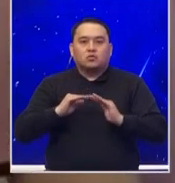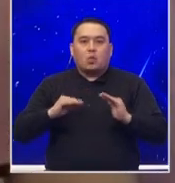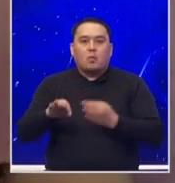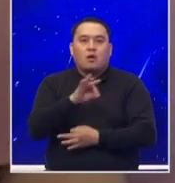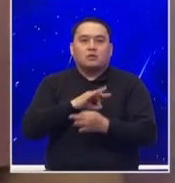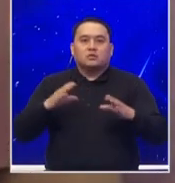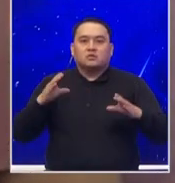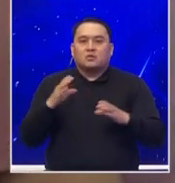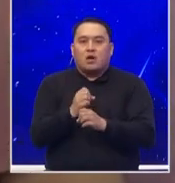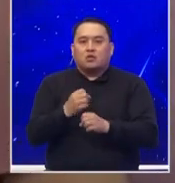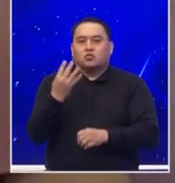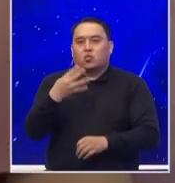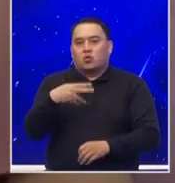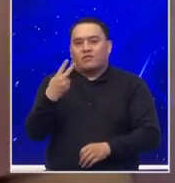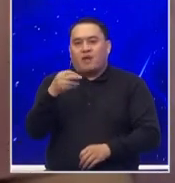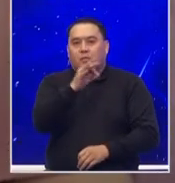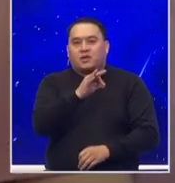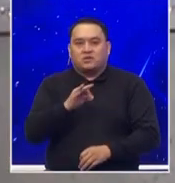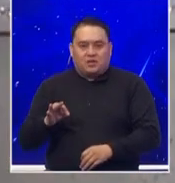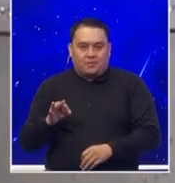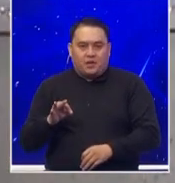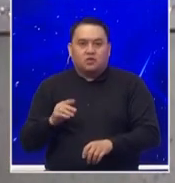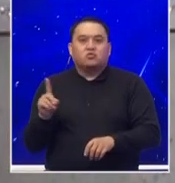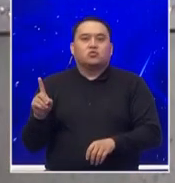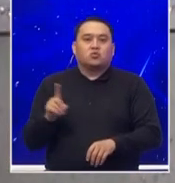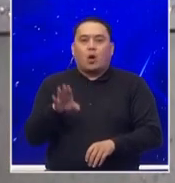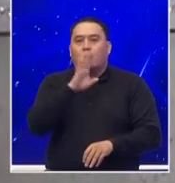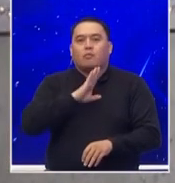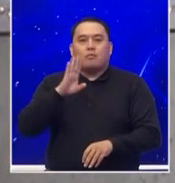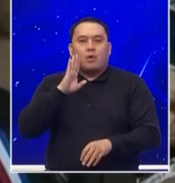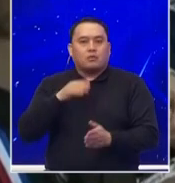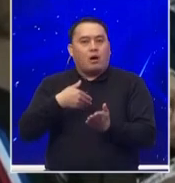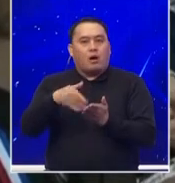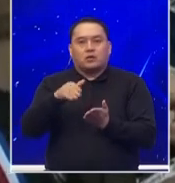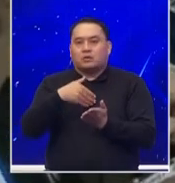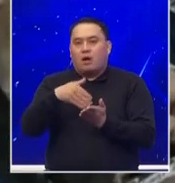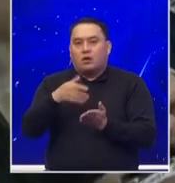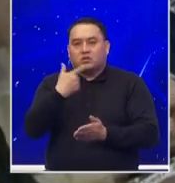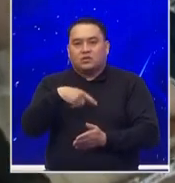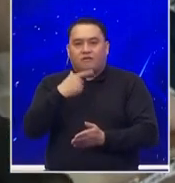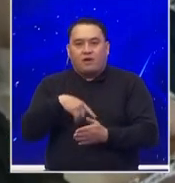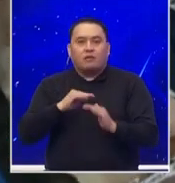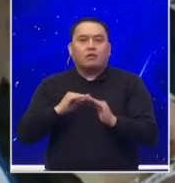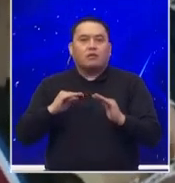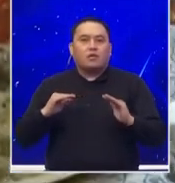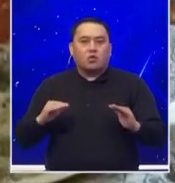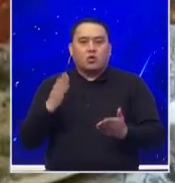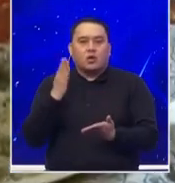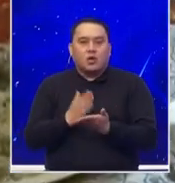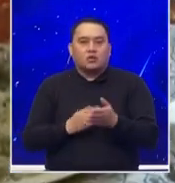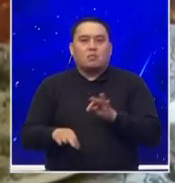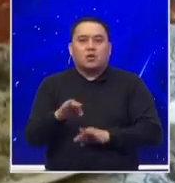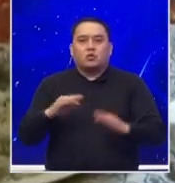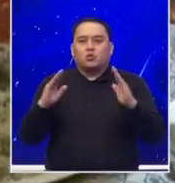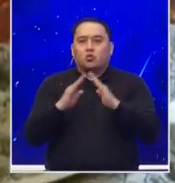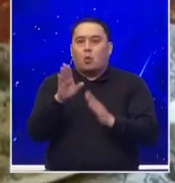домов сократилось на 42%. Для того, чтобы матери не отказывались от своих новорожденных детей, существует